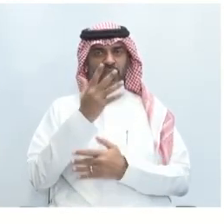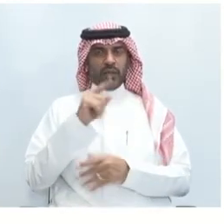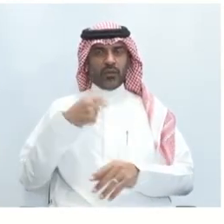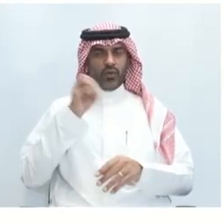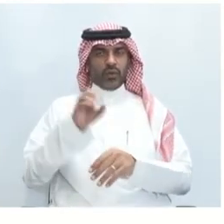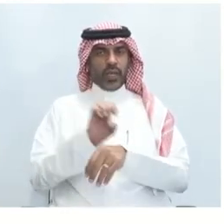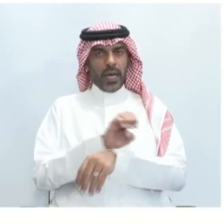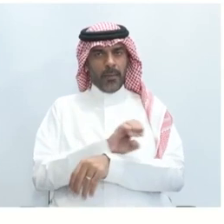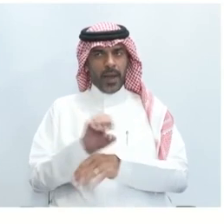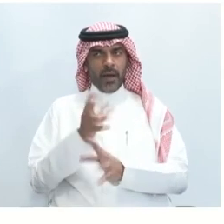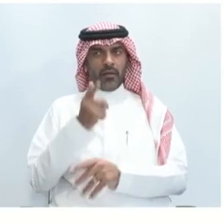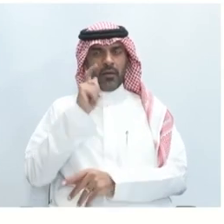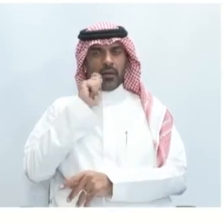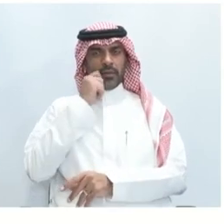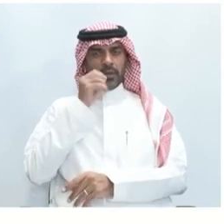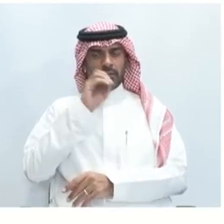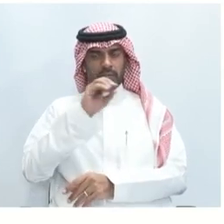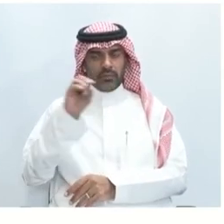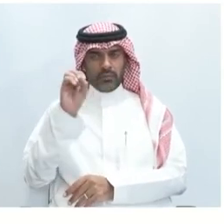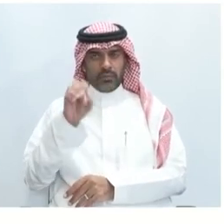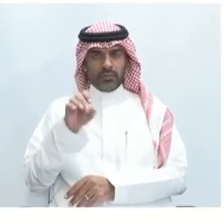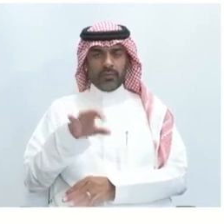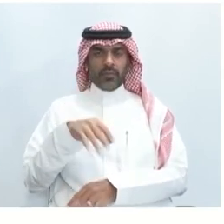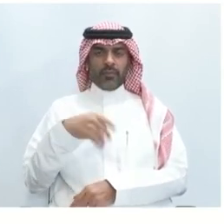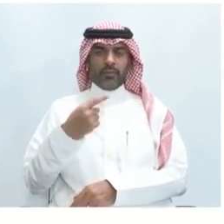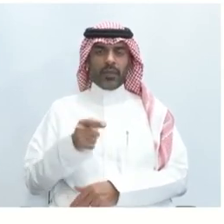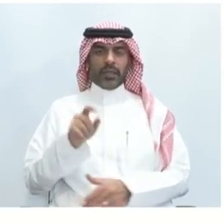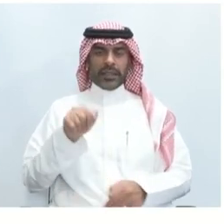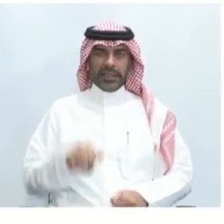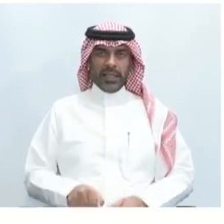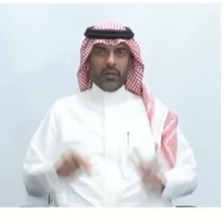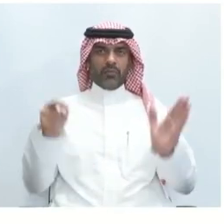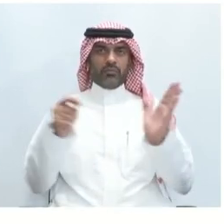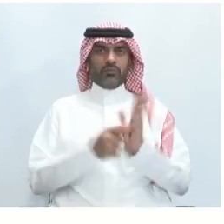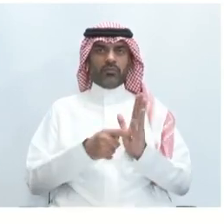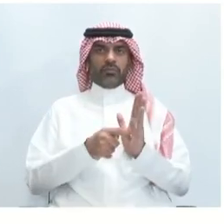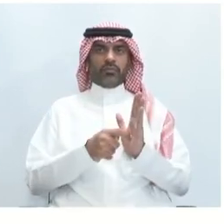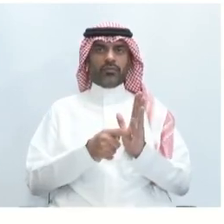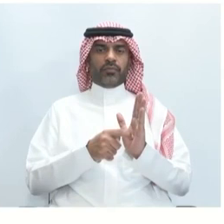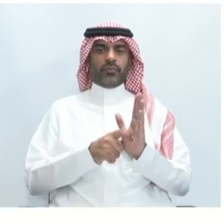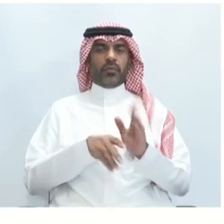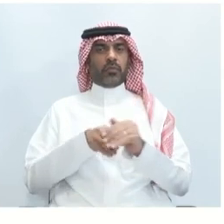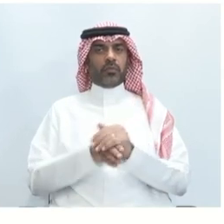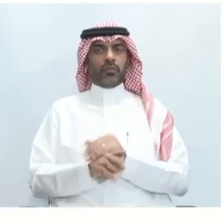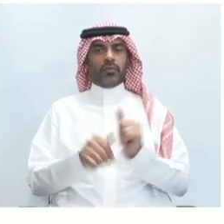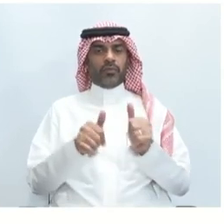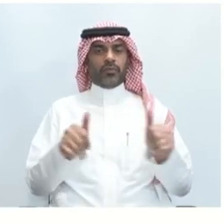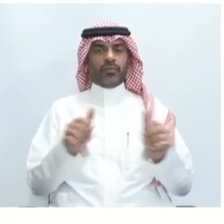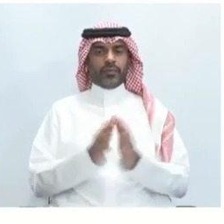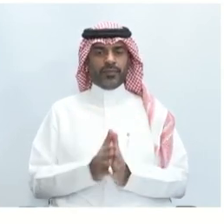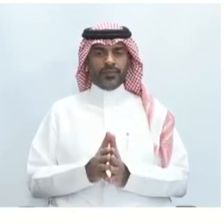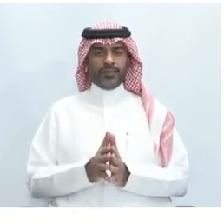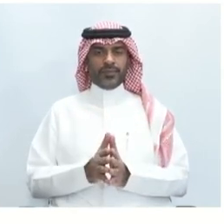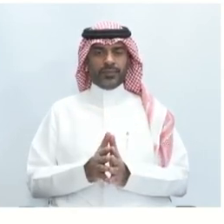وغيرها من المعلومات المطلوبه ثم نقوم بالضغط على التسجيل الان فيتم تسجيلنا في